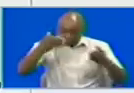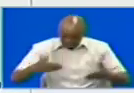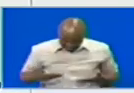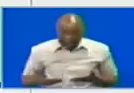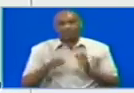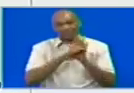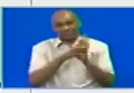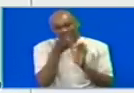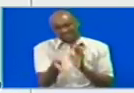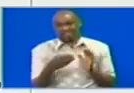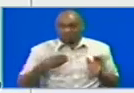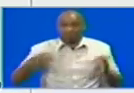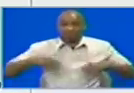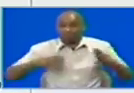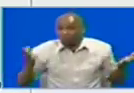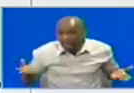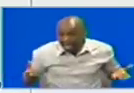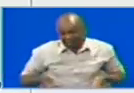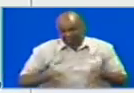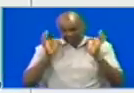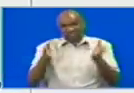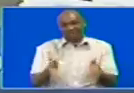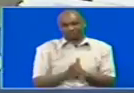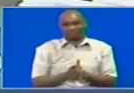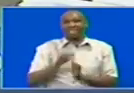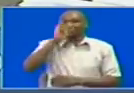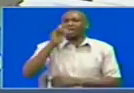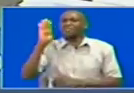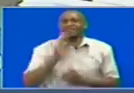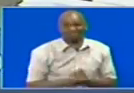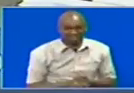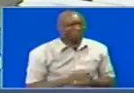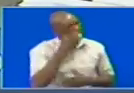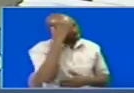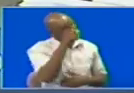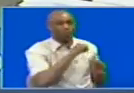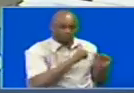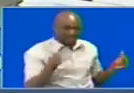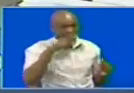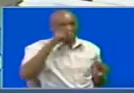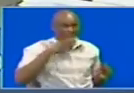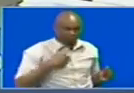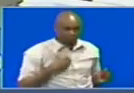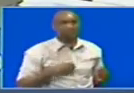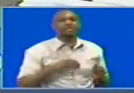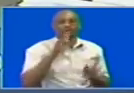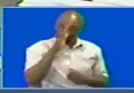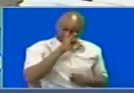katika makala haya ya Wako Wapi kirasmi. Wana JB. Na kujua sana, wanasema wanaitwa Muscle Busolo.